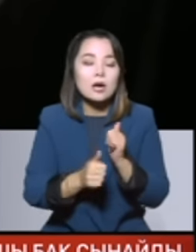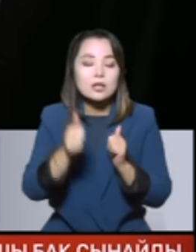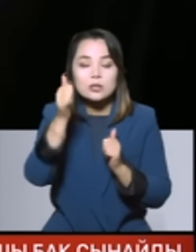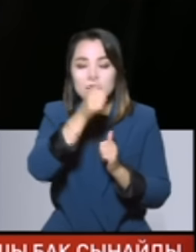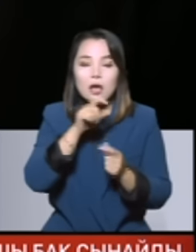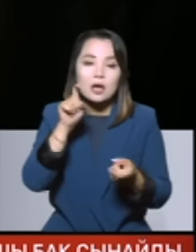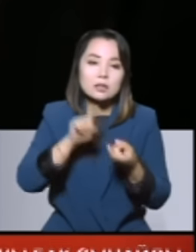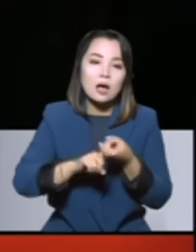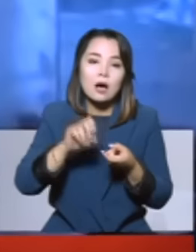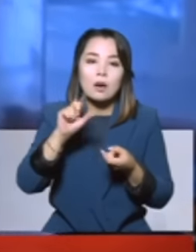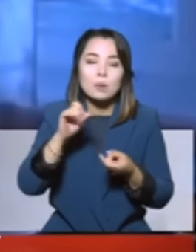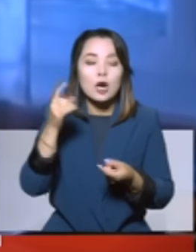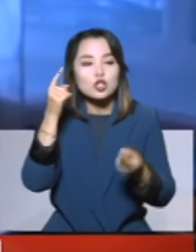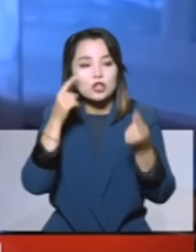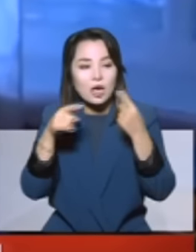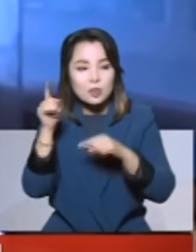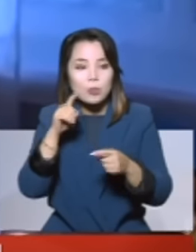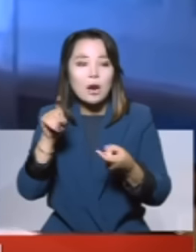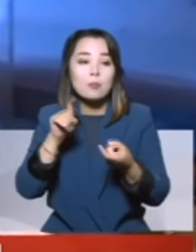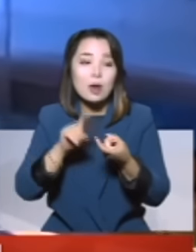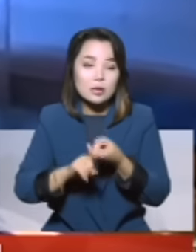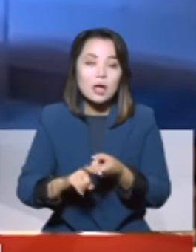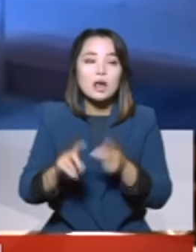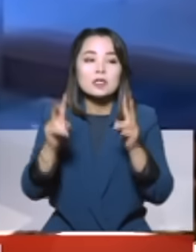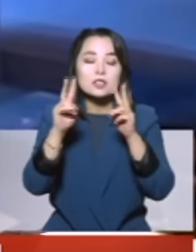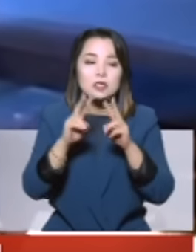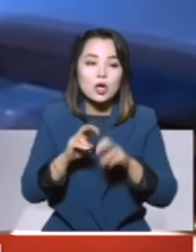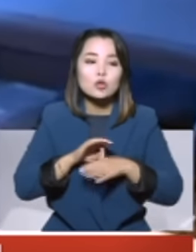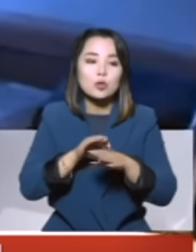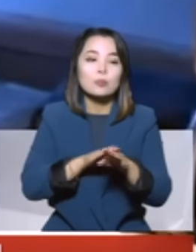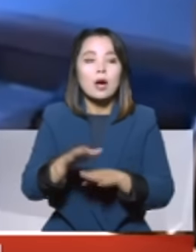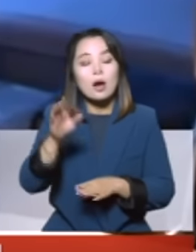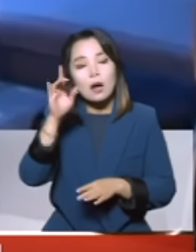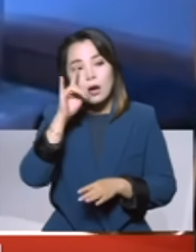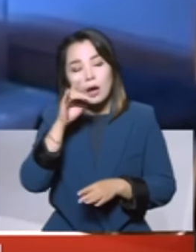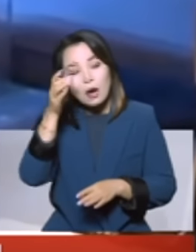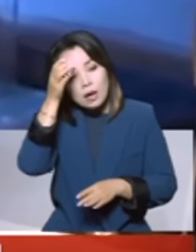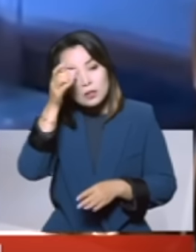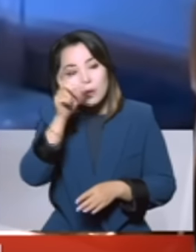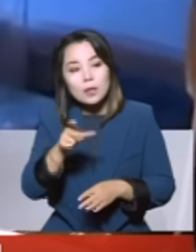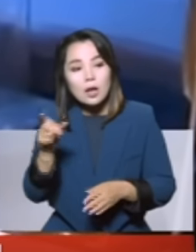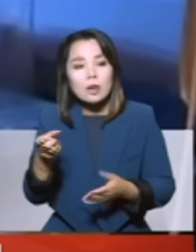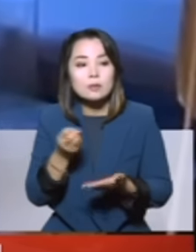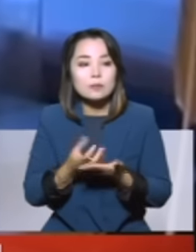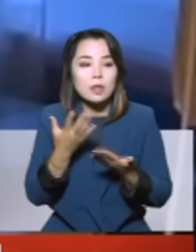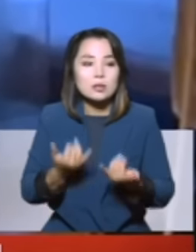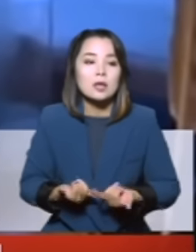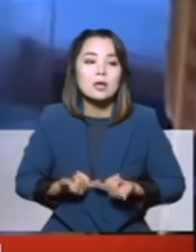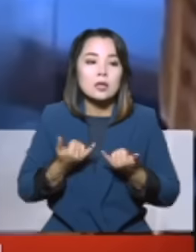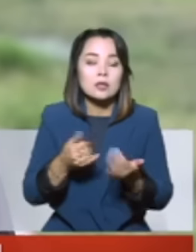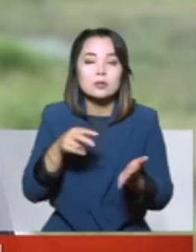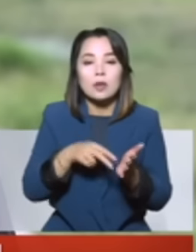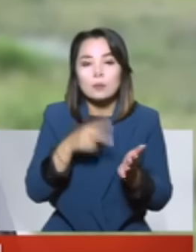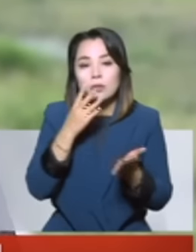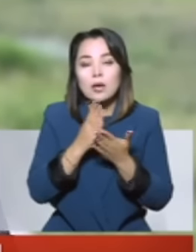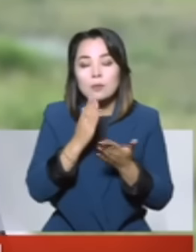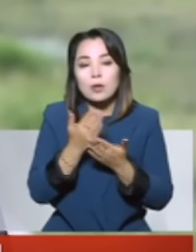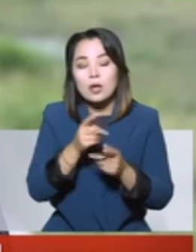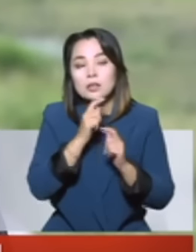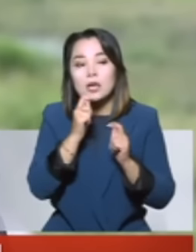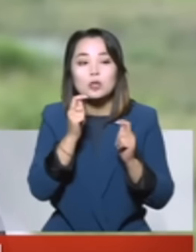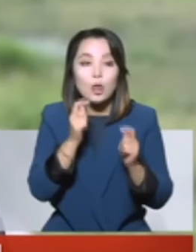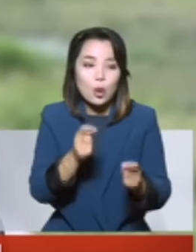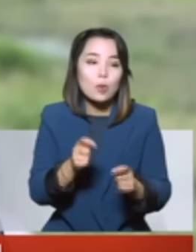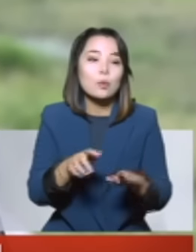Абайға байланысты, Абай шығармашылығына байланысты зерттеу жасап жүрген ғалымдардың еңбектерін бағалау, мемлекеттік Абай атындағы